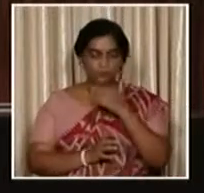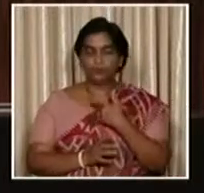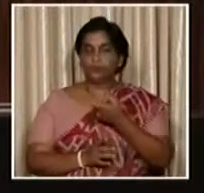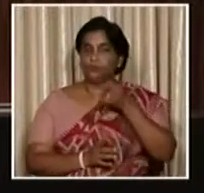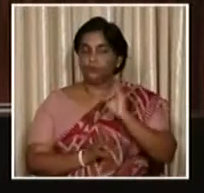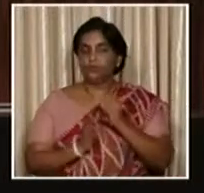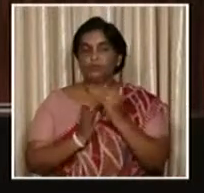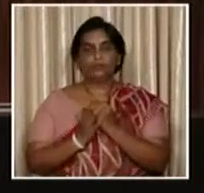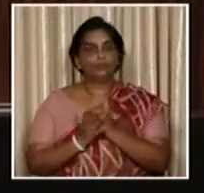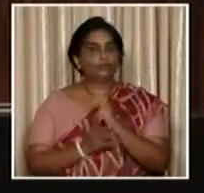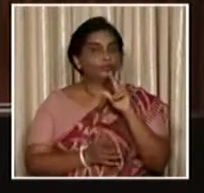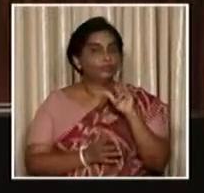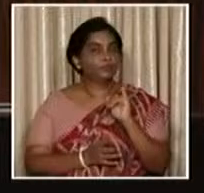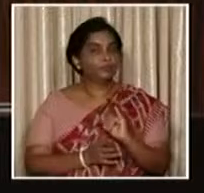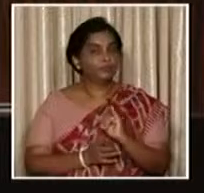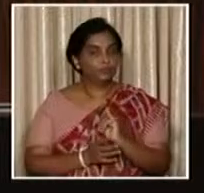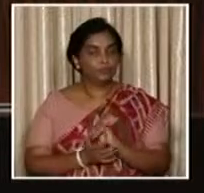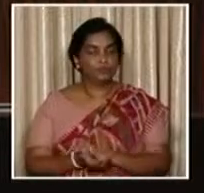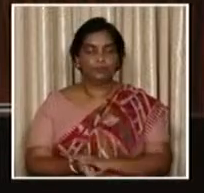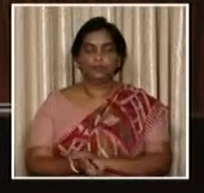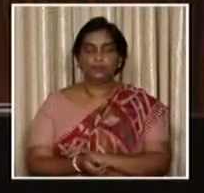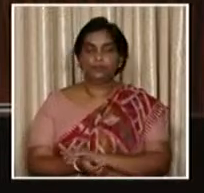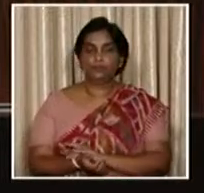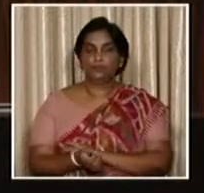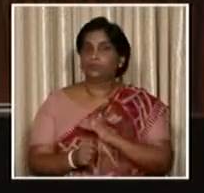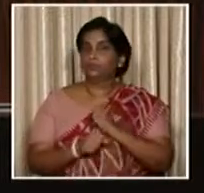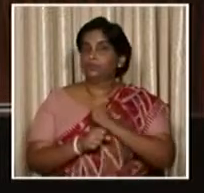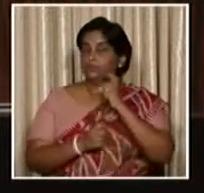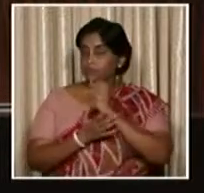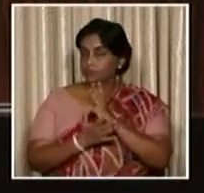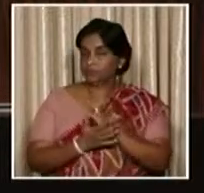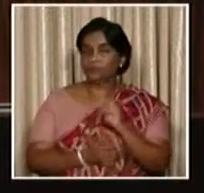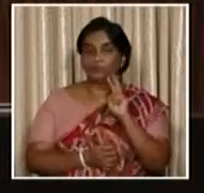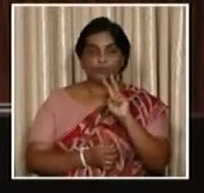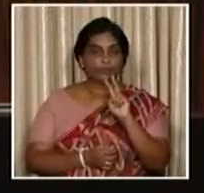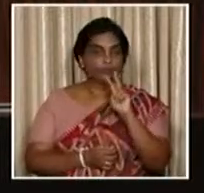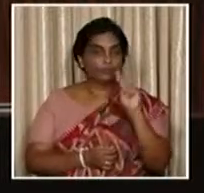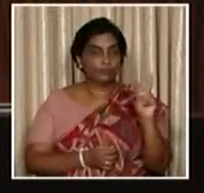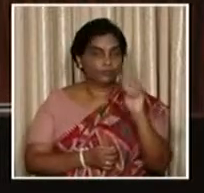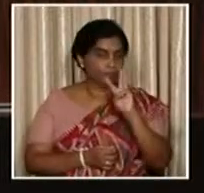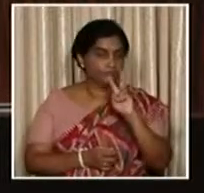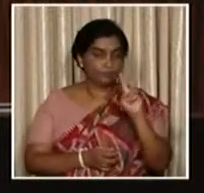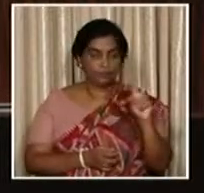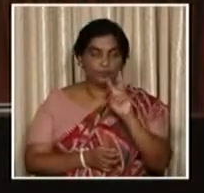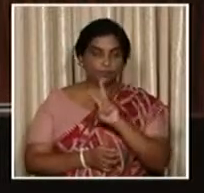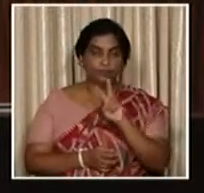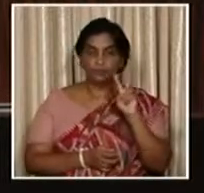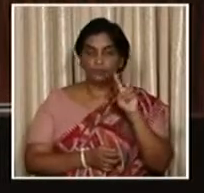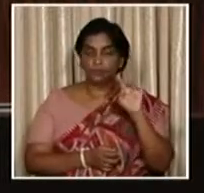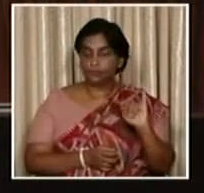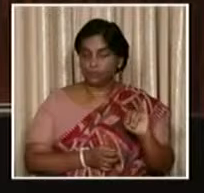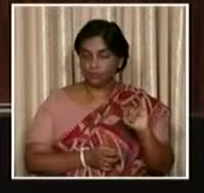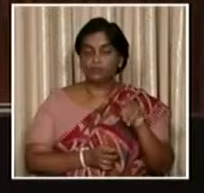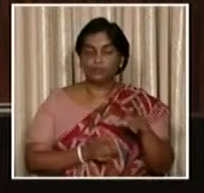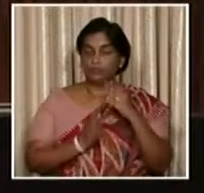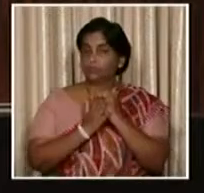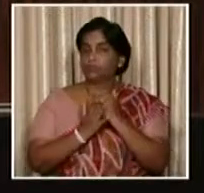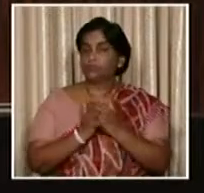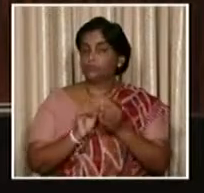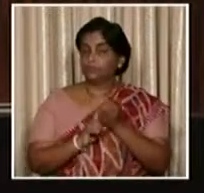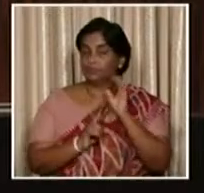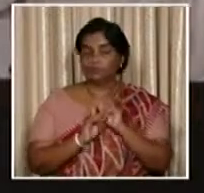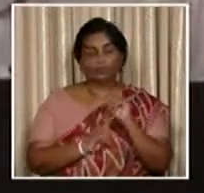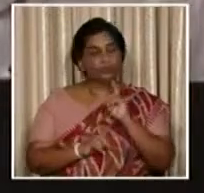sthavara niyoga 86 yatate aandukrama vyavasthave 32 saha 33 waganti prakarawa